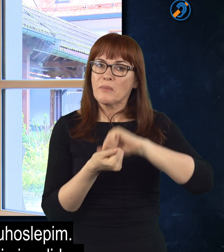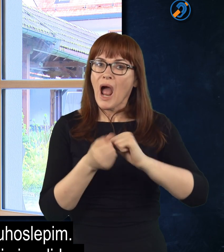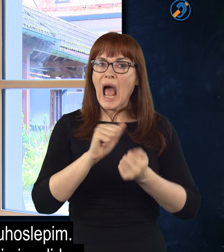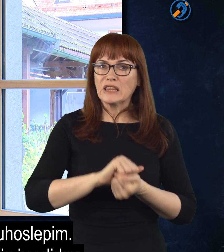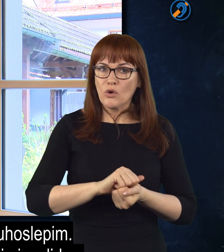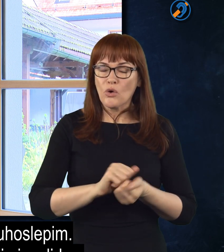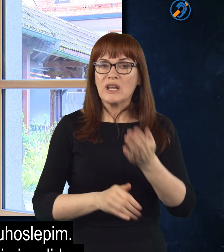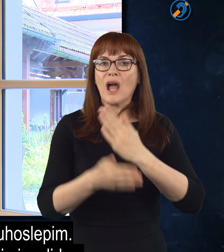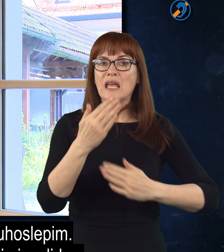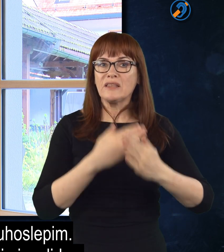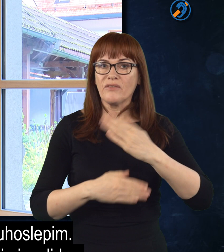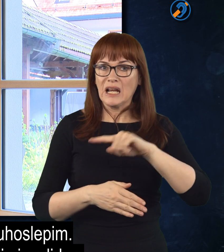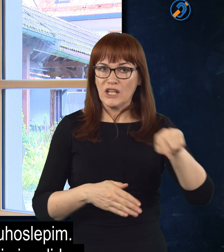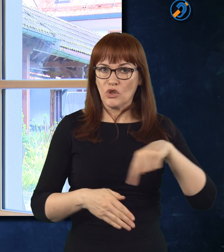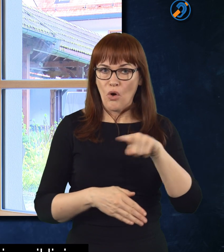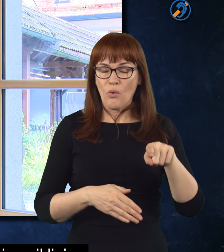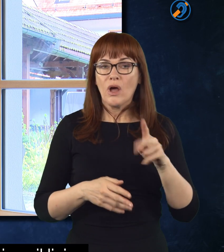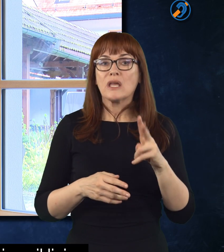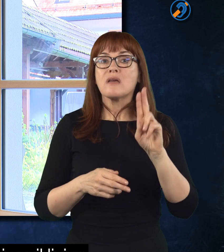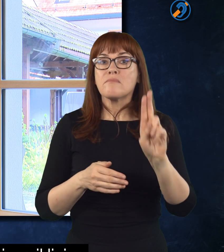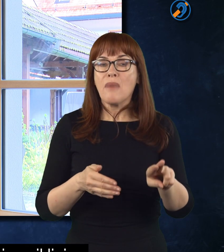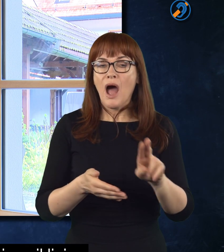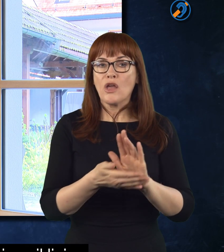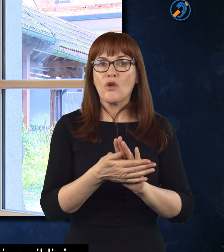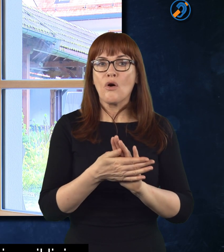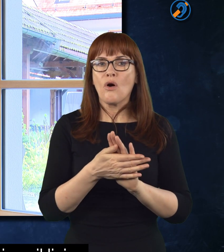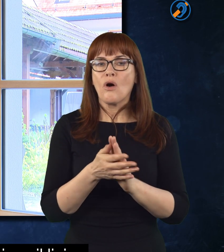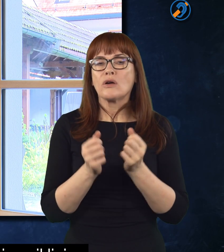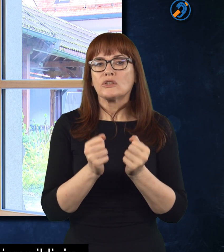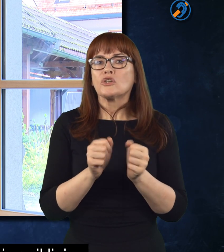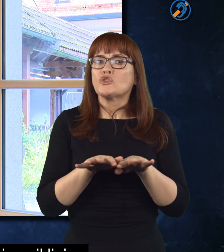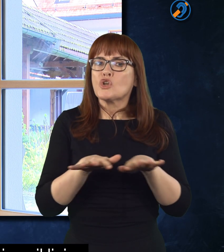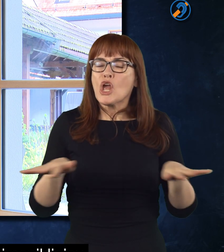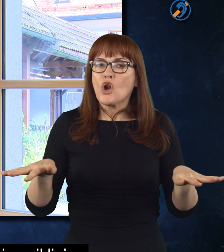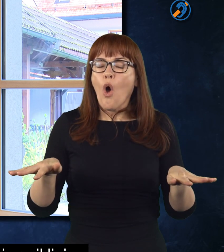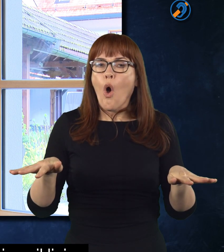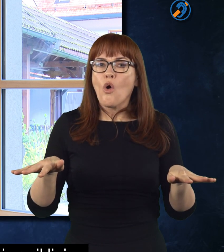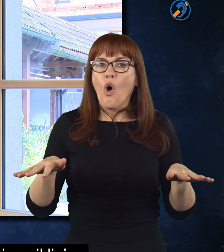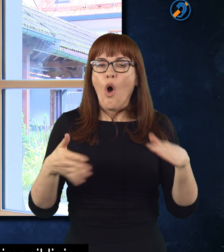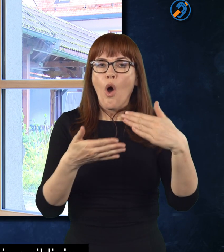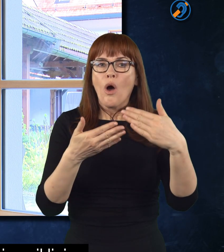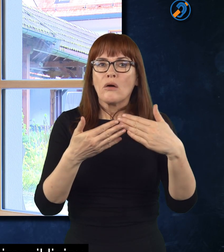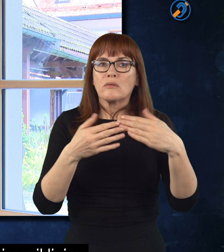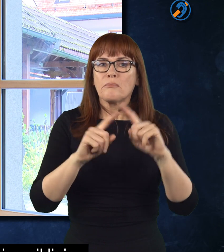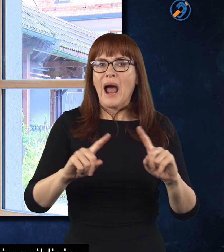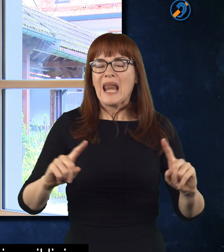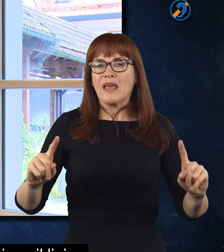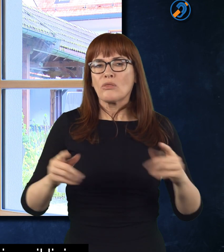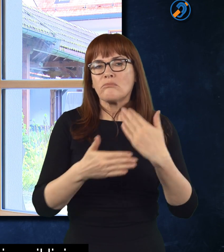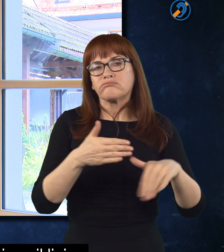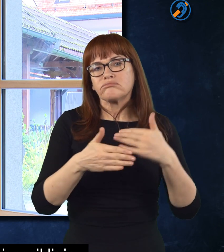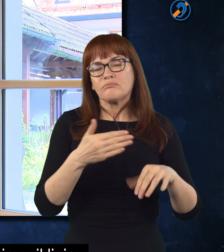posebna kategorija invalidov, ki imajo zelo široko paleto